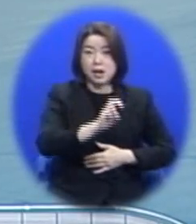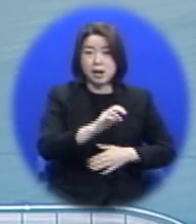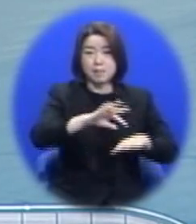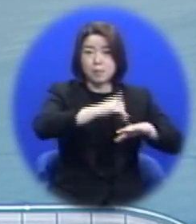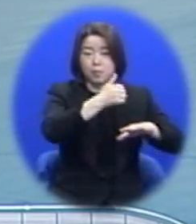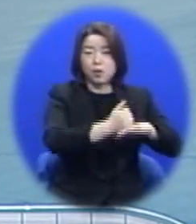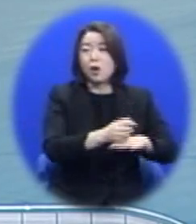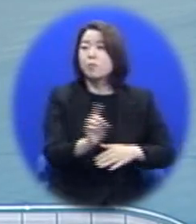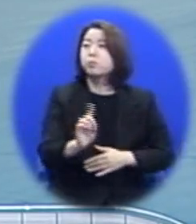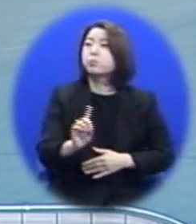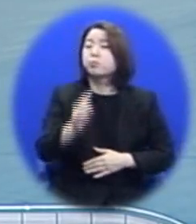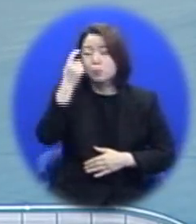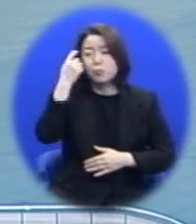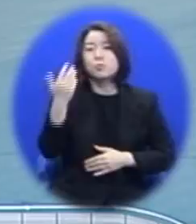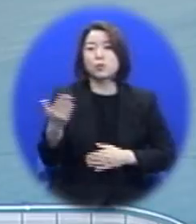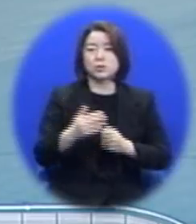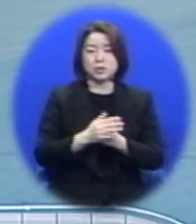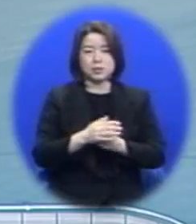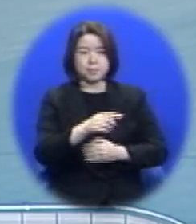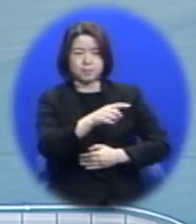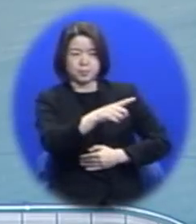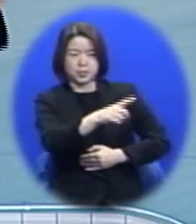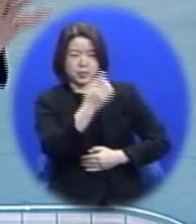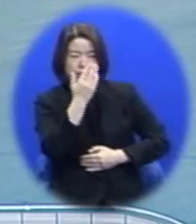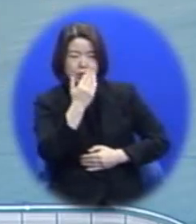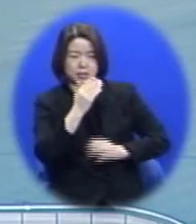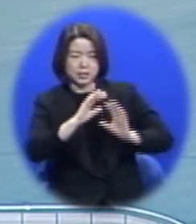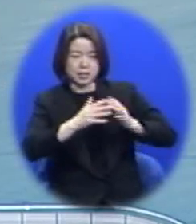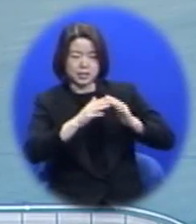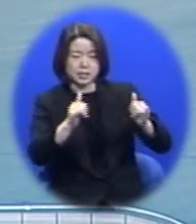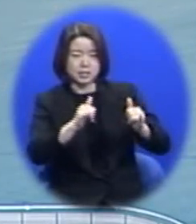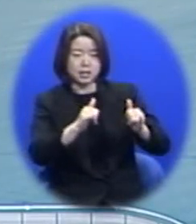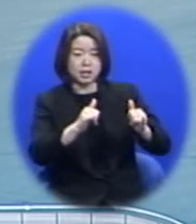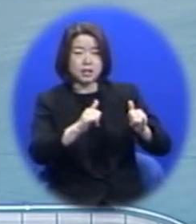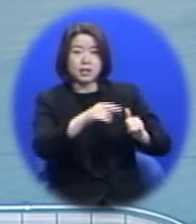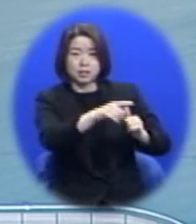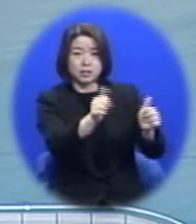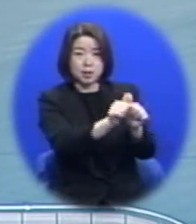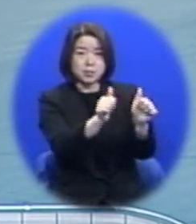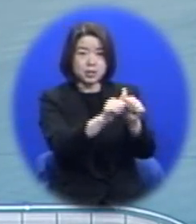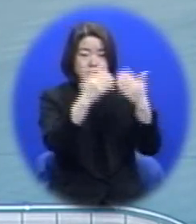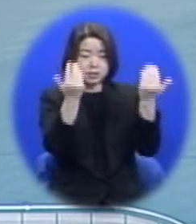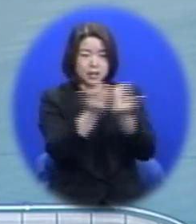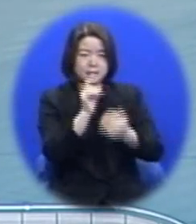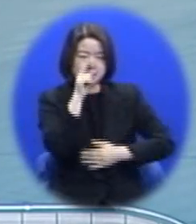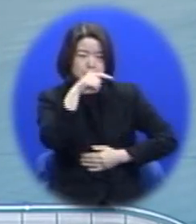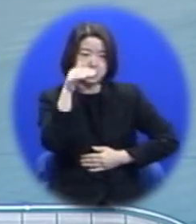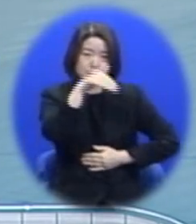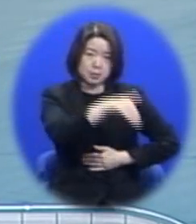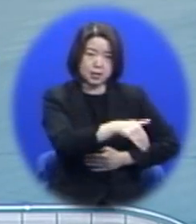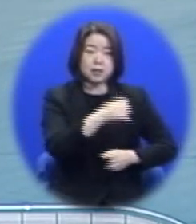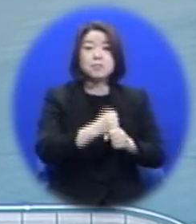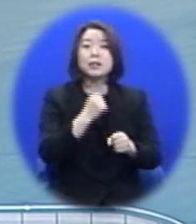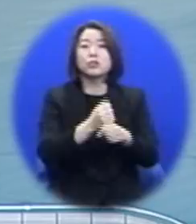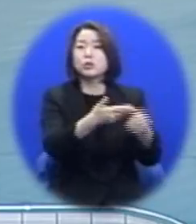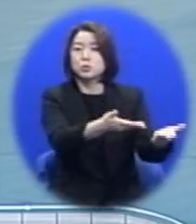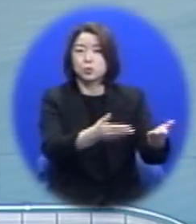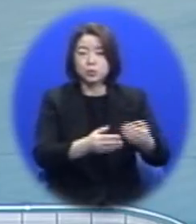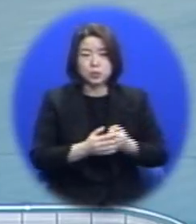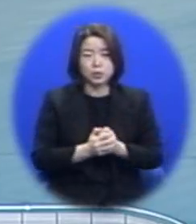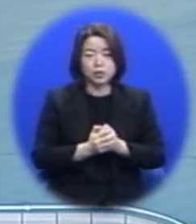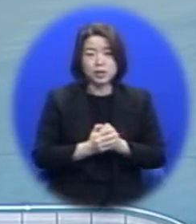물어봅니다. 저 이스라엘의 남자들을 다 타락시키라. 그래서 발락 왕이